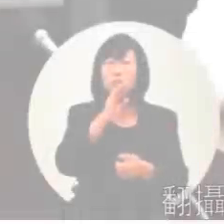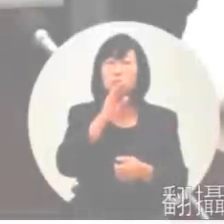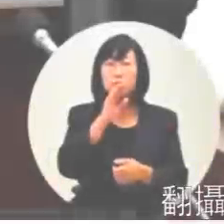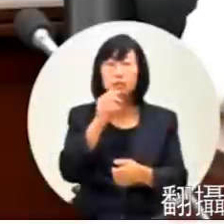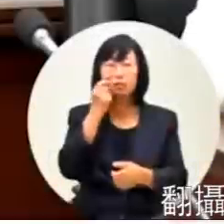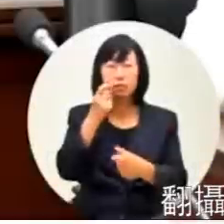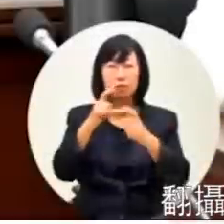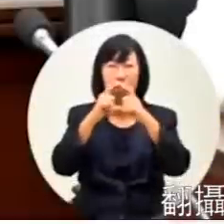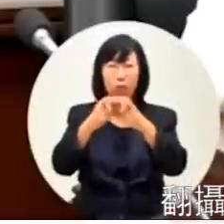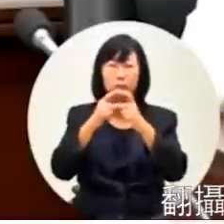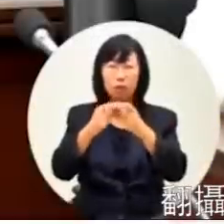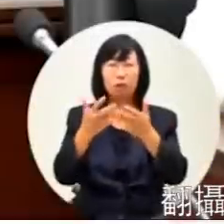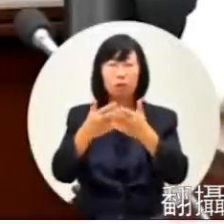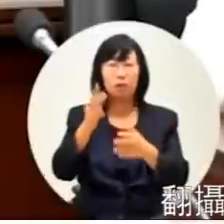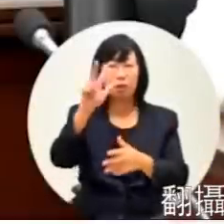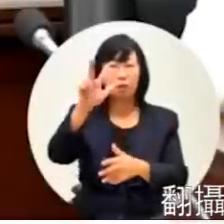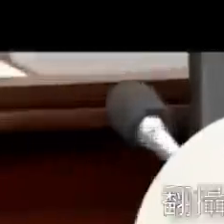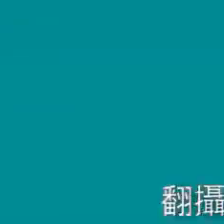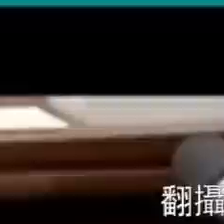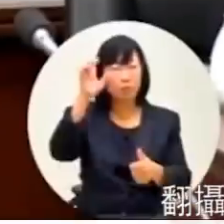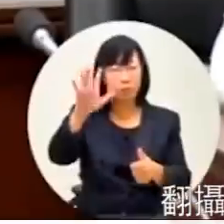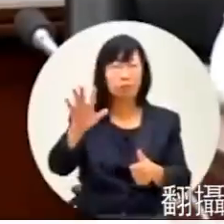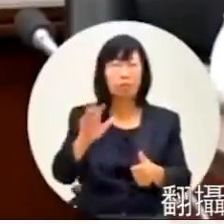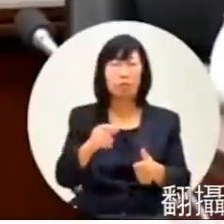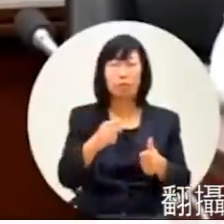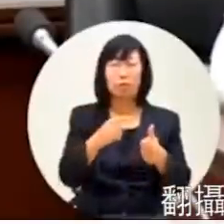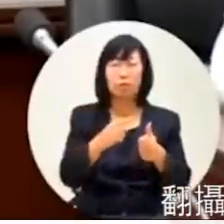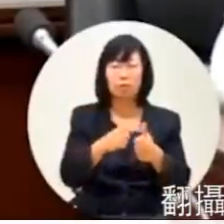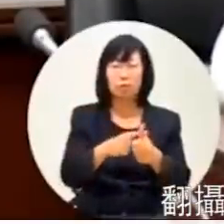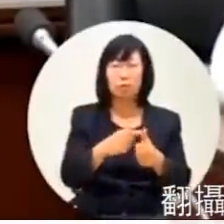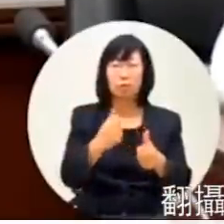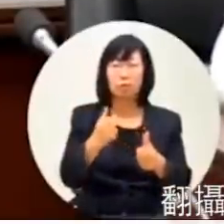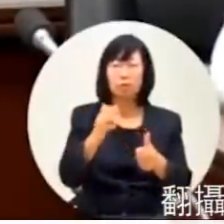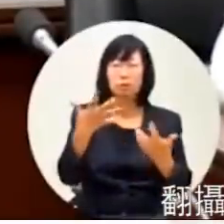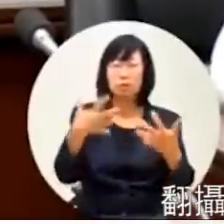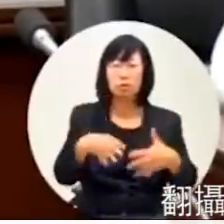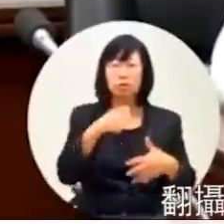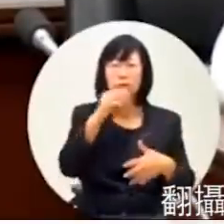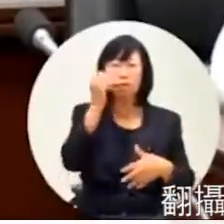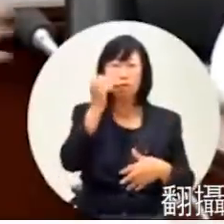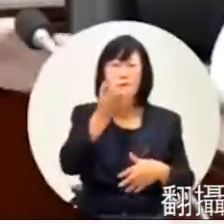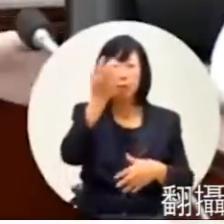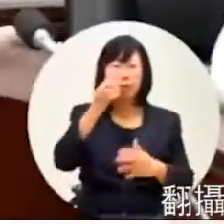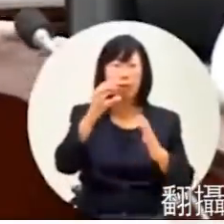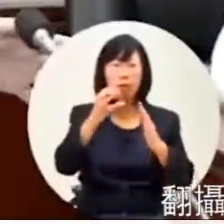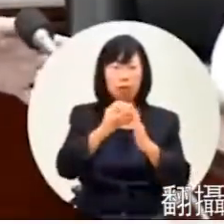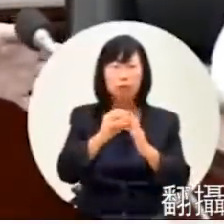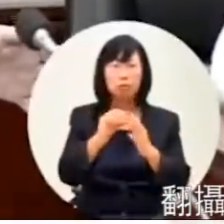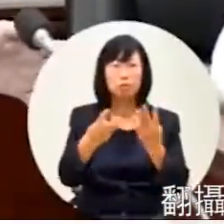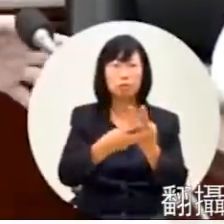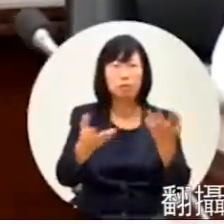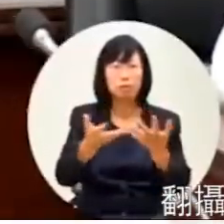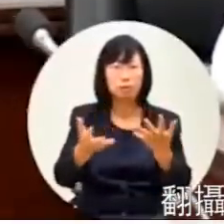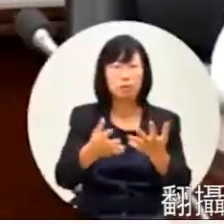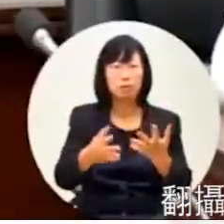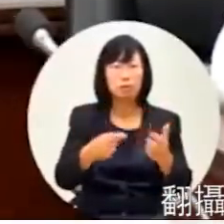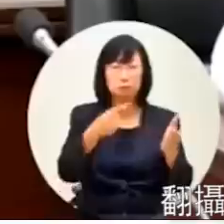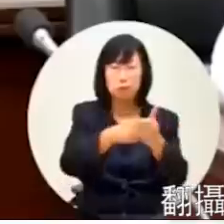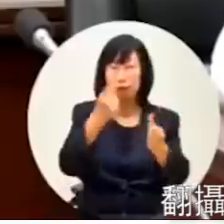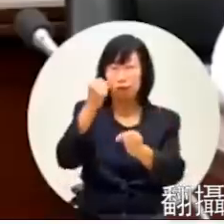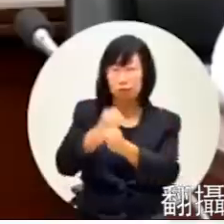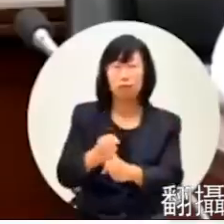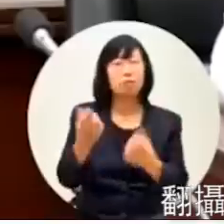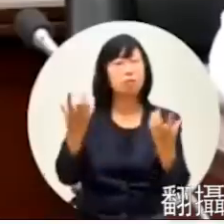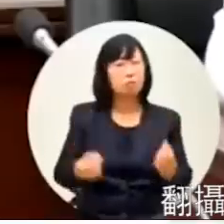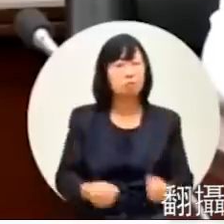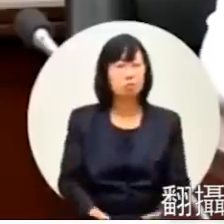我认为观光局长不是人，可是观光局的工作、观光局的业务根本没有在做。市长，你现在要选